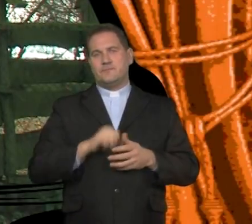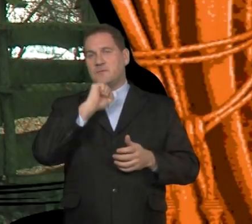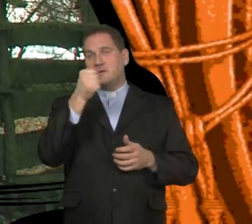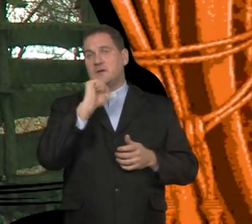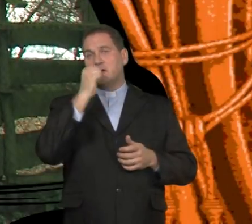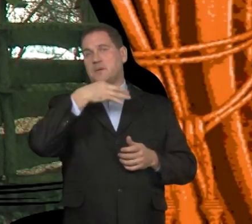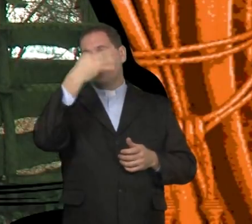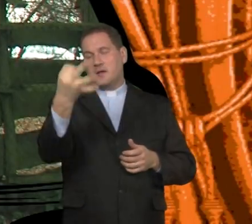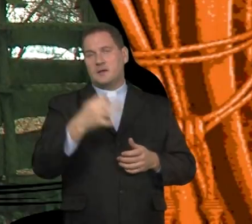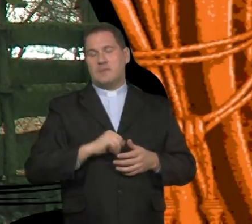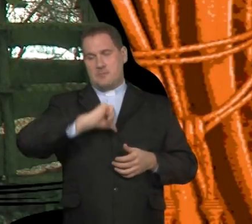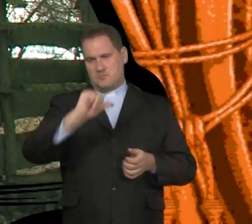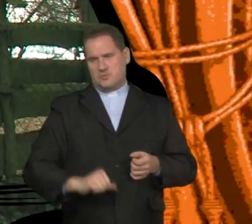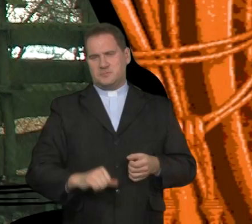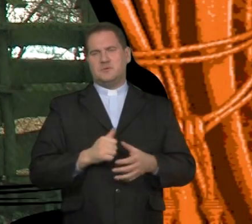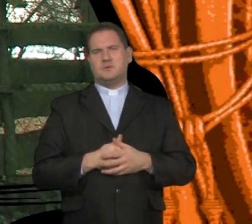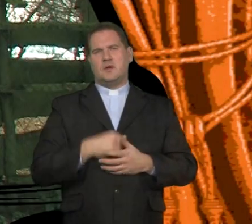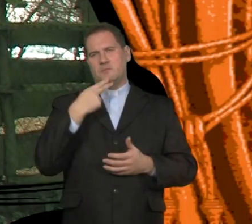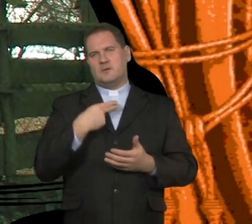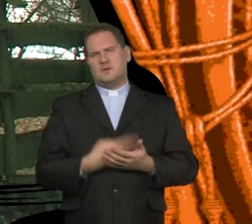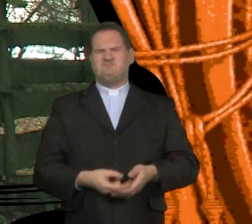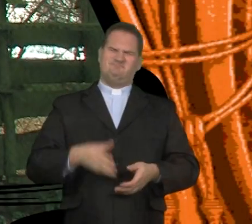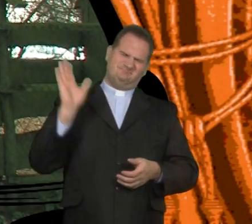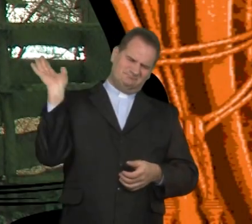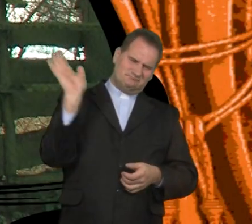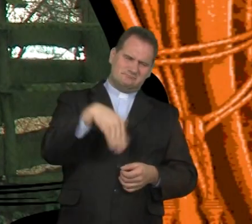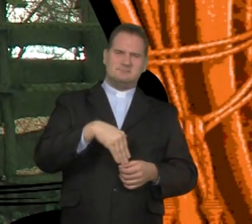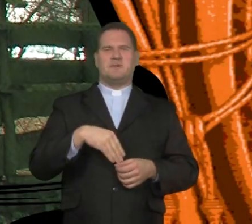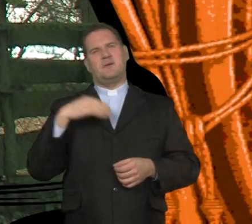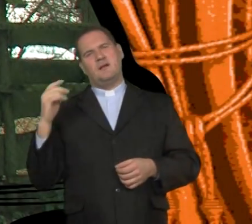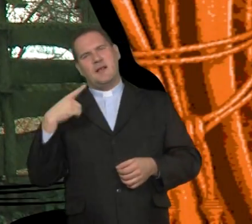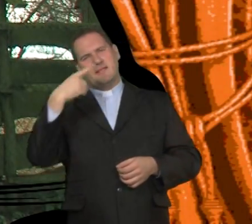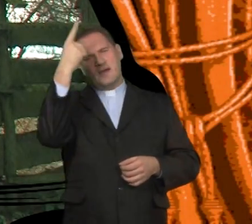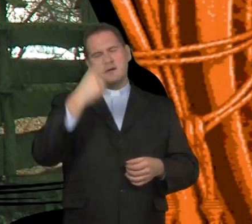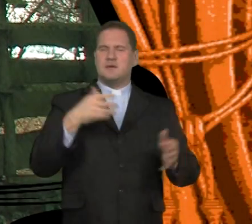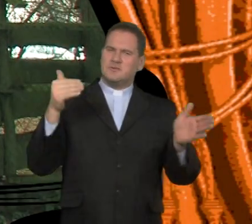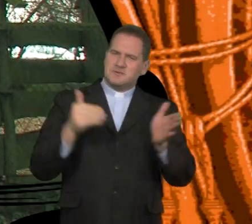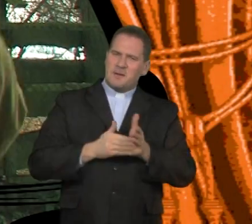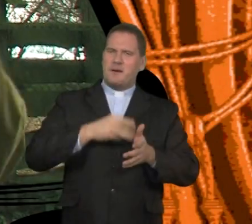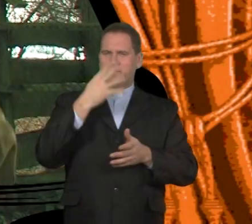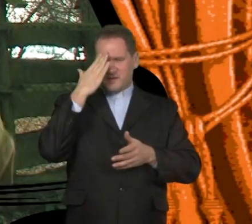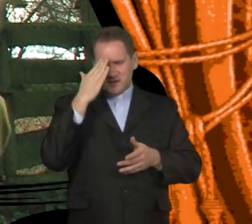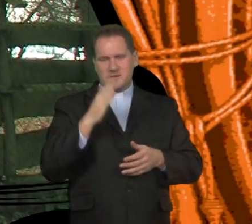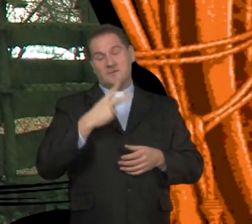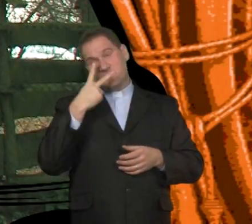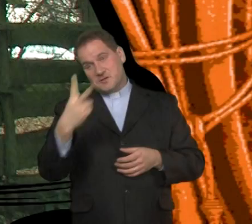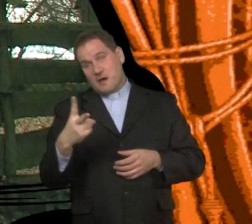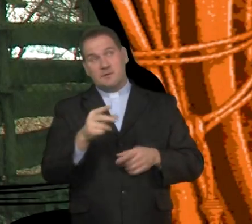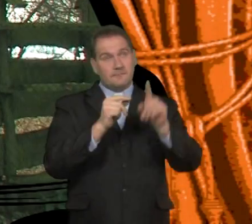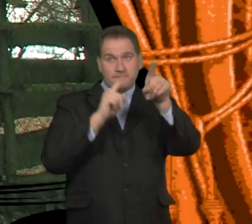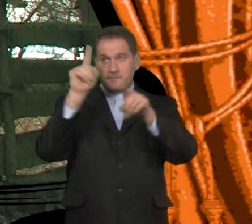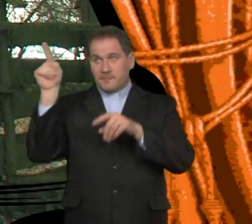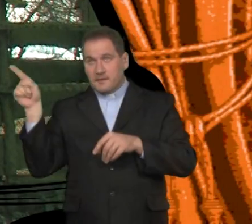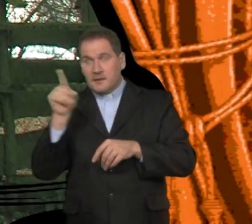z myszołowami? Dziennikarze spytają, a burmistrz im na to. Niech sobie latają,